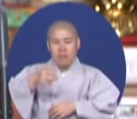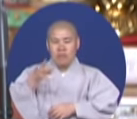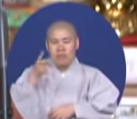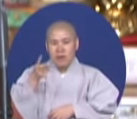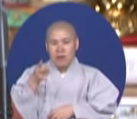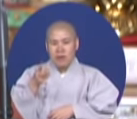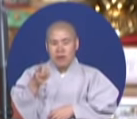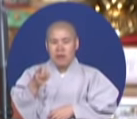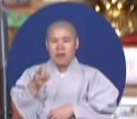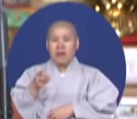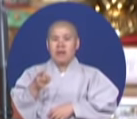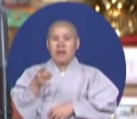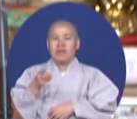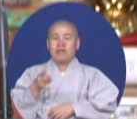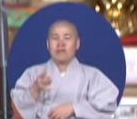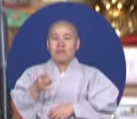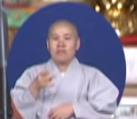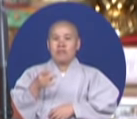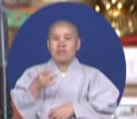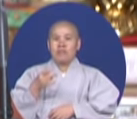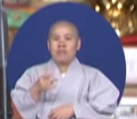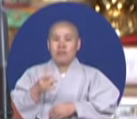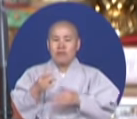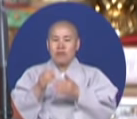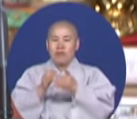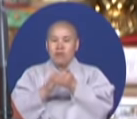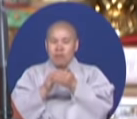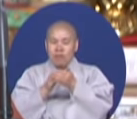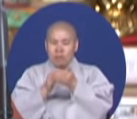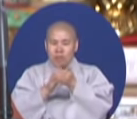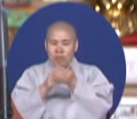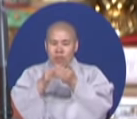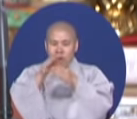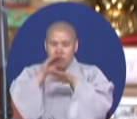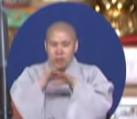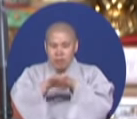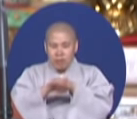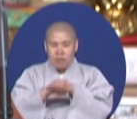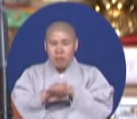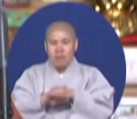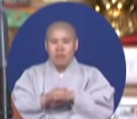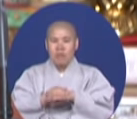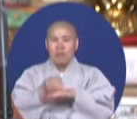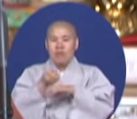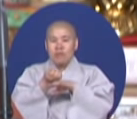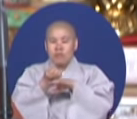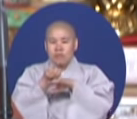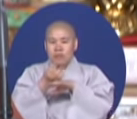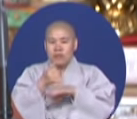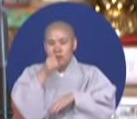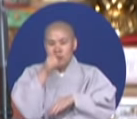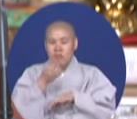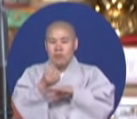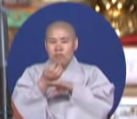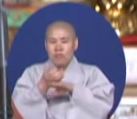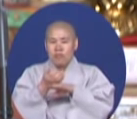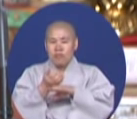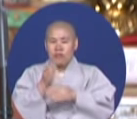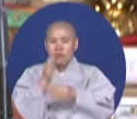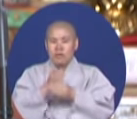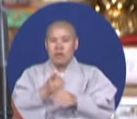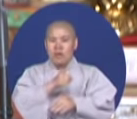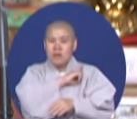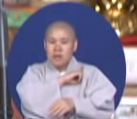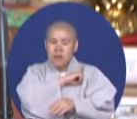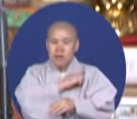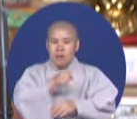있는데 상투에 숨겨놓는 구슬이 있어요. 그래서 보물 중에 제일